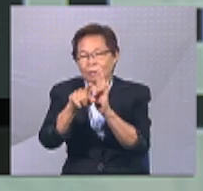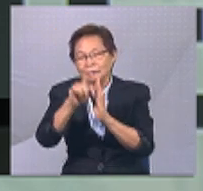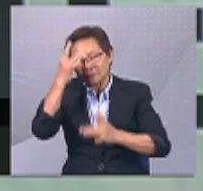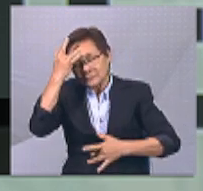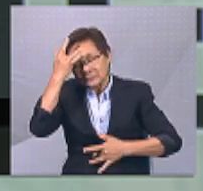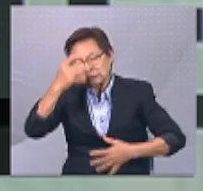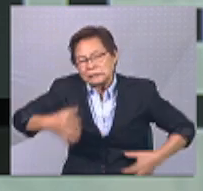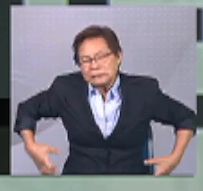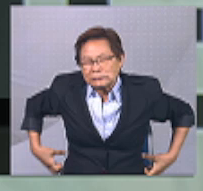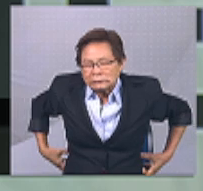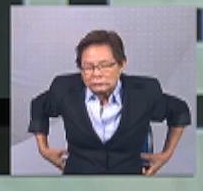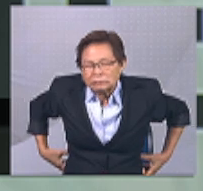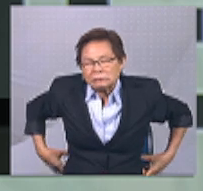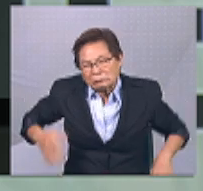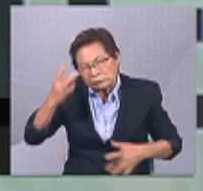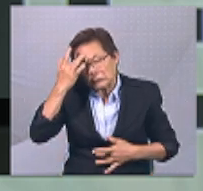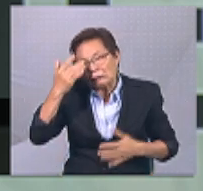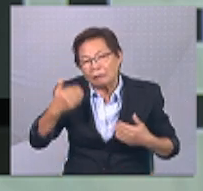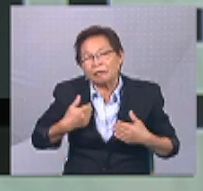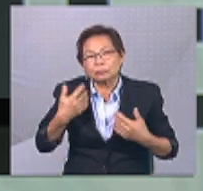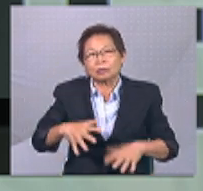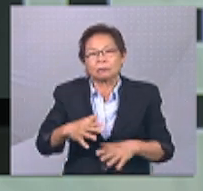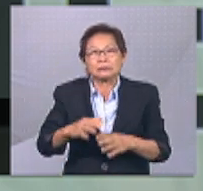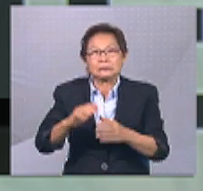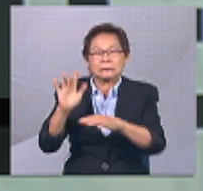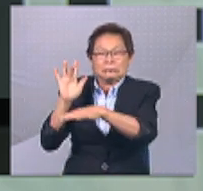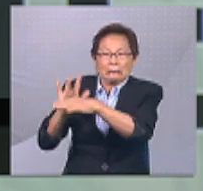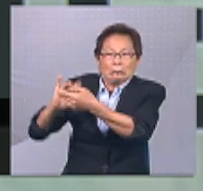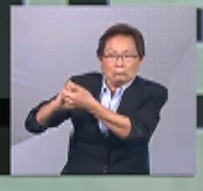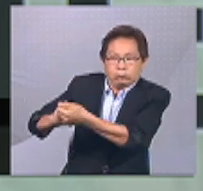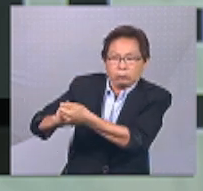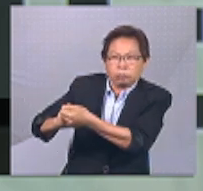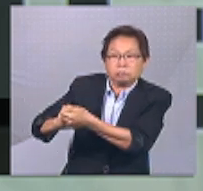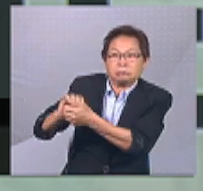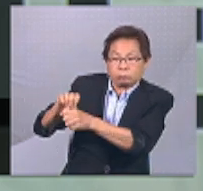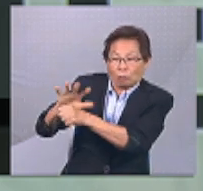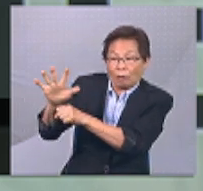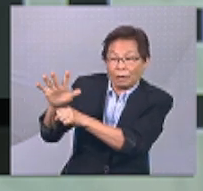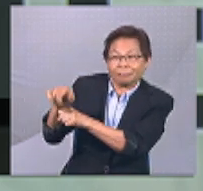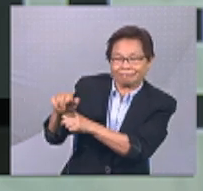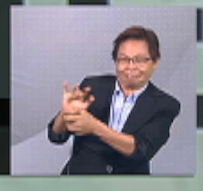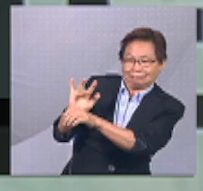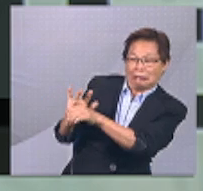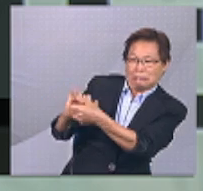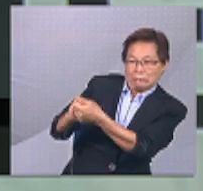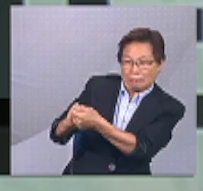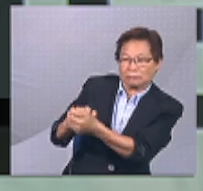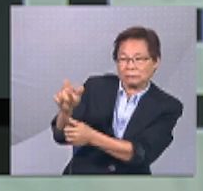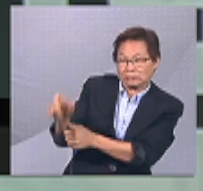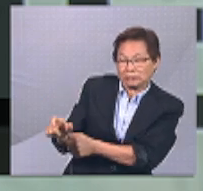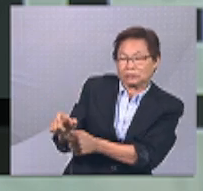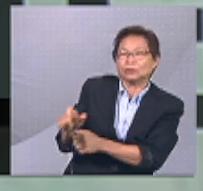penyakit buah pinggang. Beliau mempunyai sejarah kontak rapat kes positif COVID-19, iaitu kes